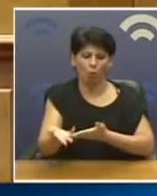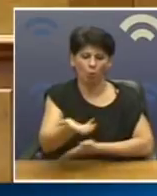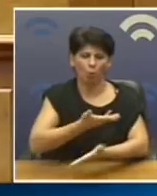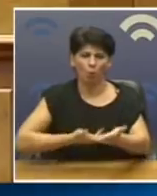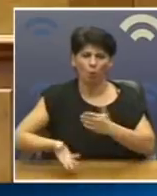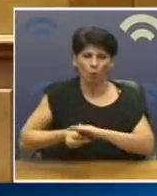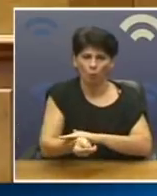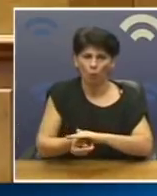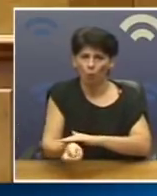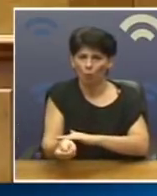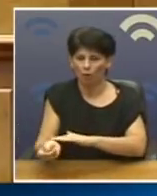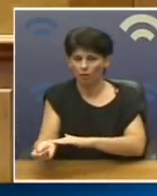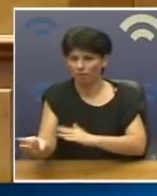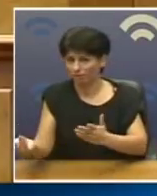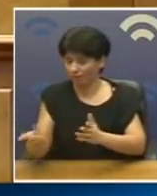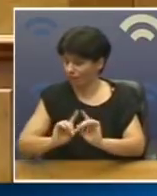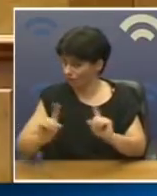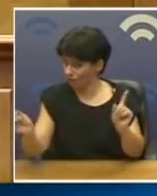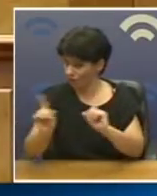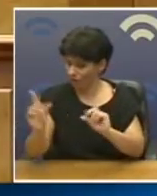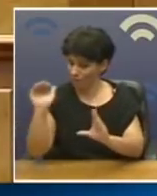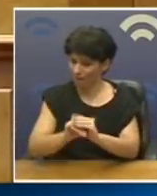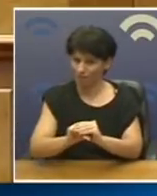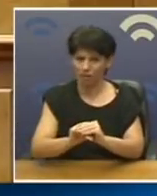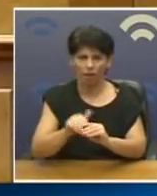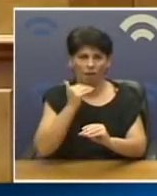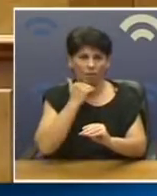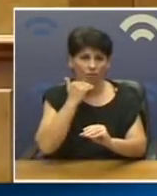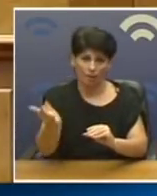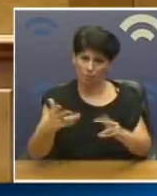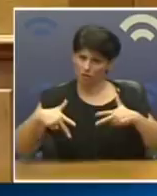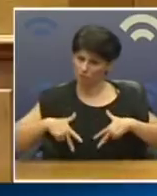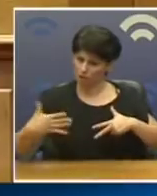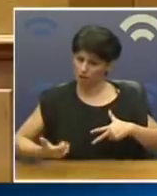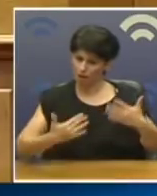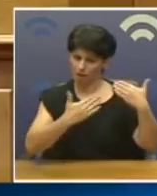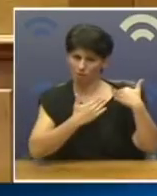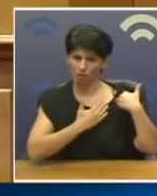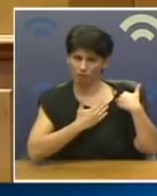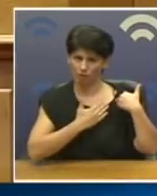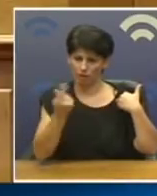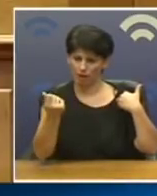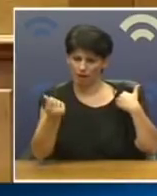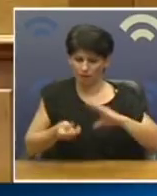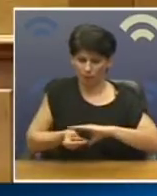Κύριε Μητσοτάκη, ένας υπουργός δεν μπορεί να έχει στα καθήκοντά του το να δωροδοκείται.